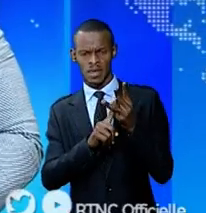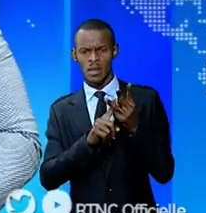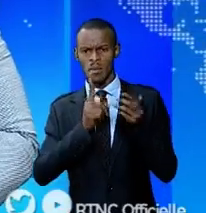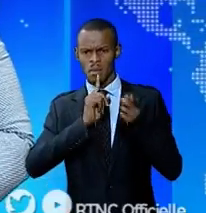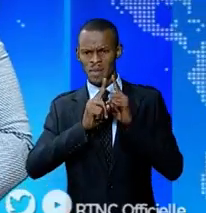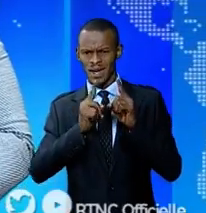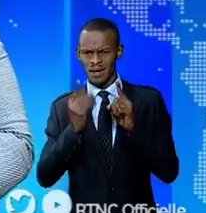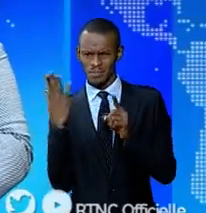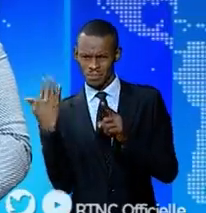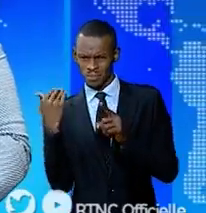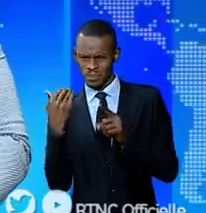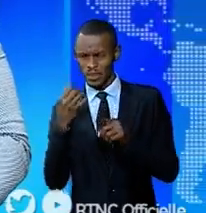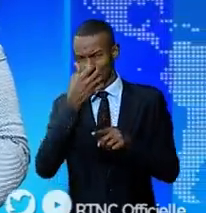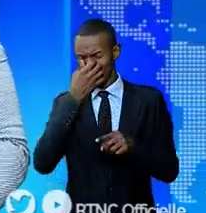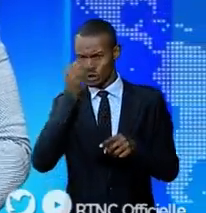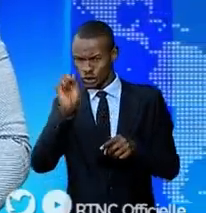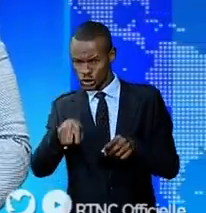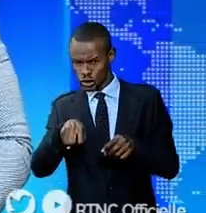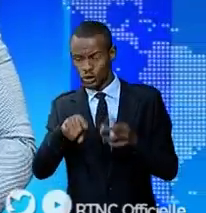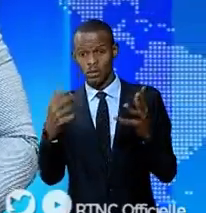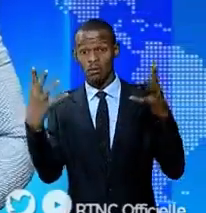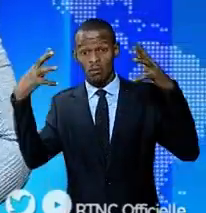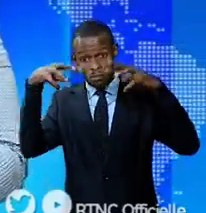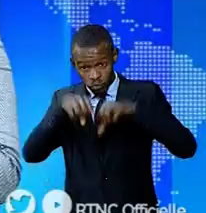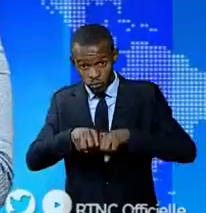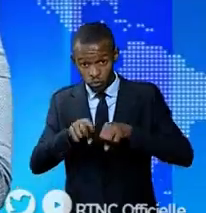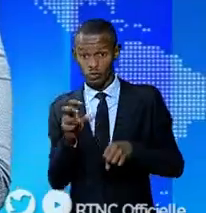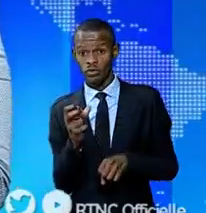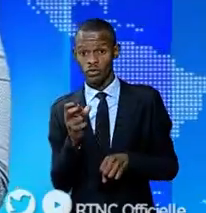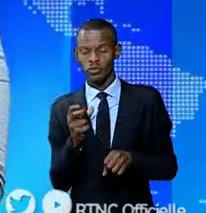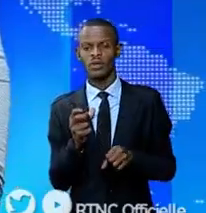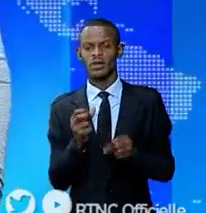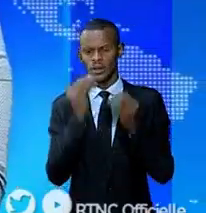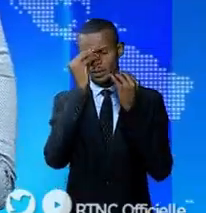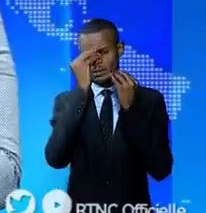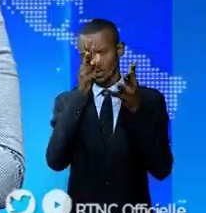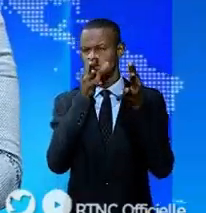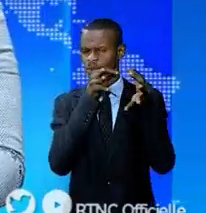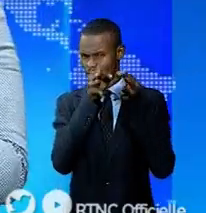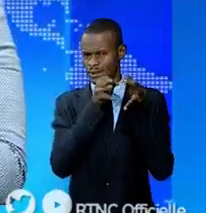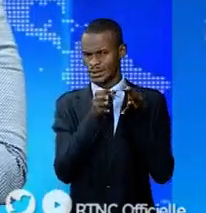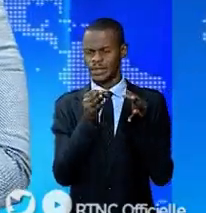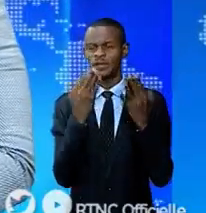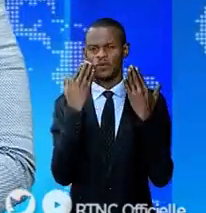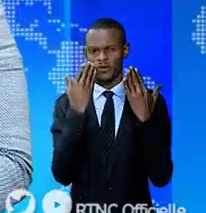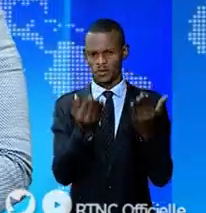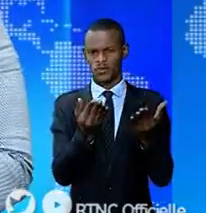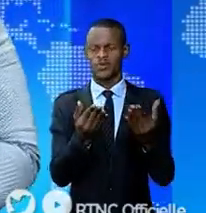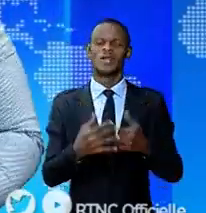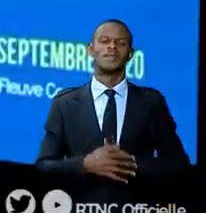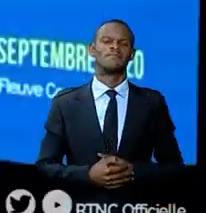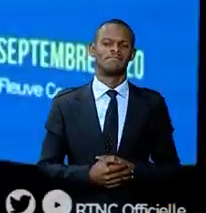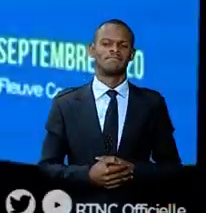là de la province du Sud Kivu. Tant de sujets qui ont marqué l'actualité de la semaine qui se termine. La semaine en 5 minutes, c'est avec Toto